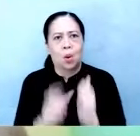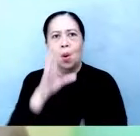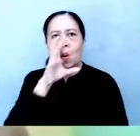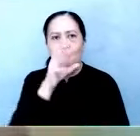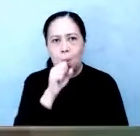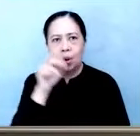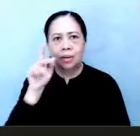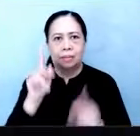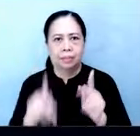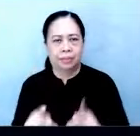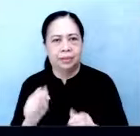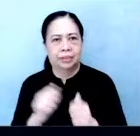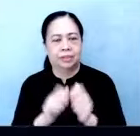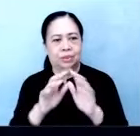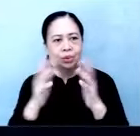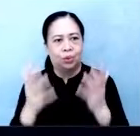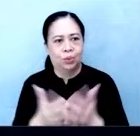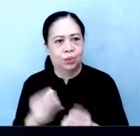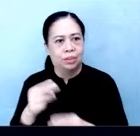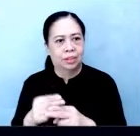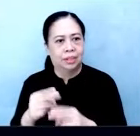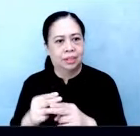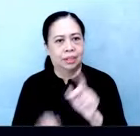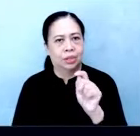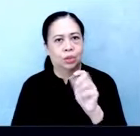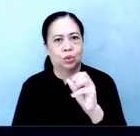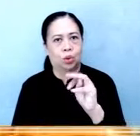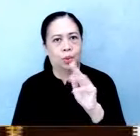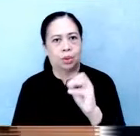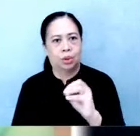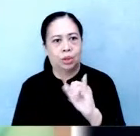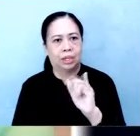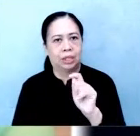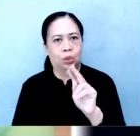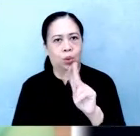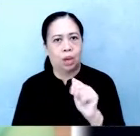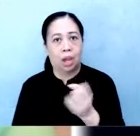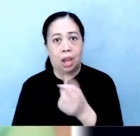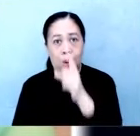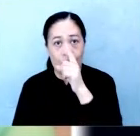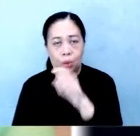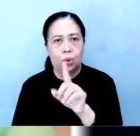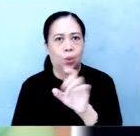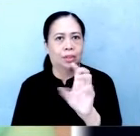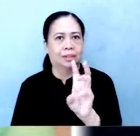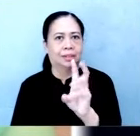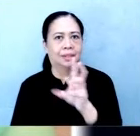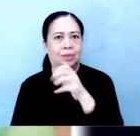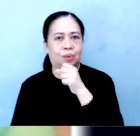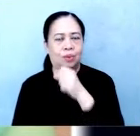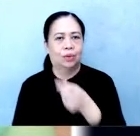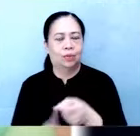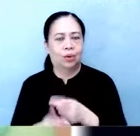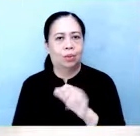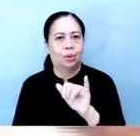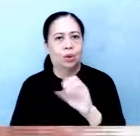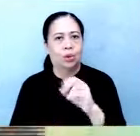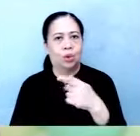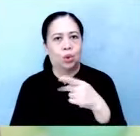sa mundo. Siya si Tomiko Ituka, 116 years old, tubong Hyogo